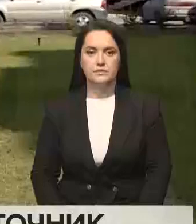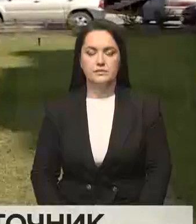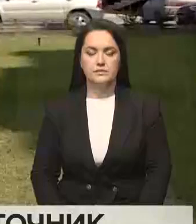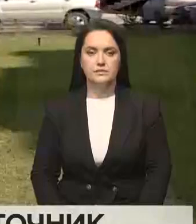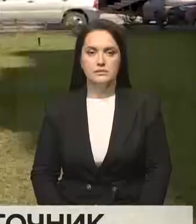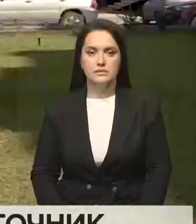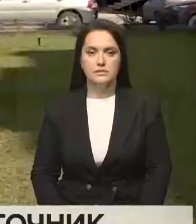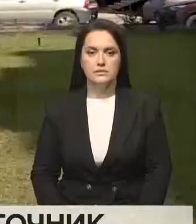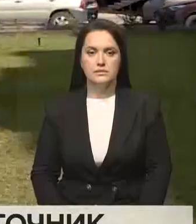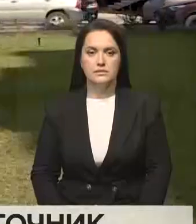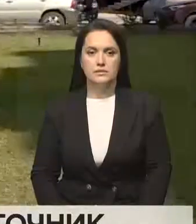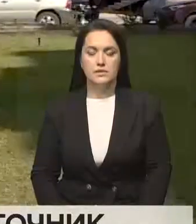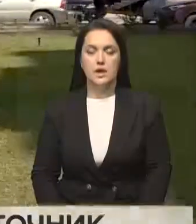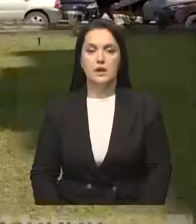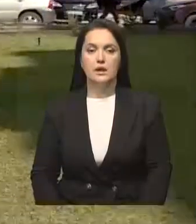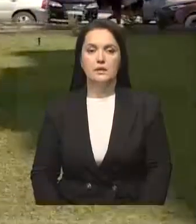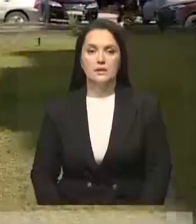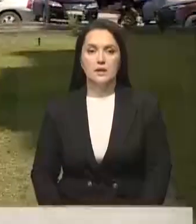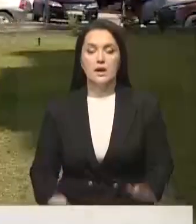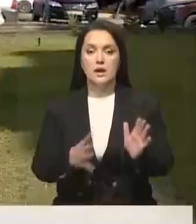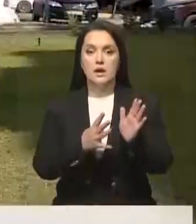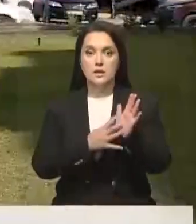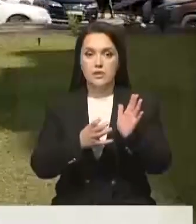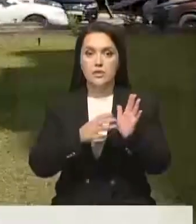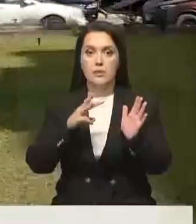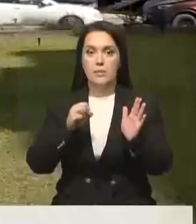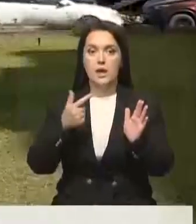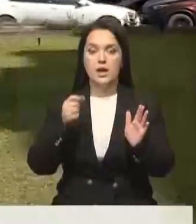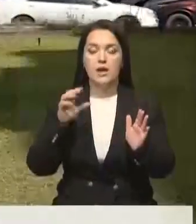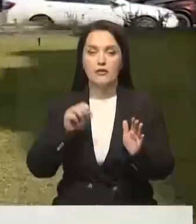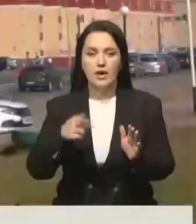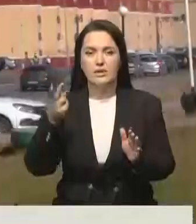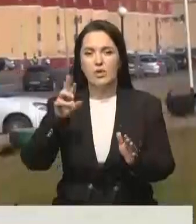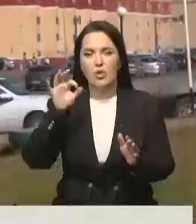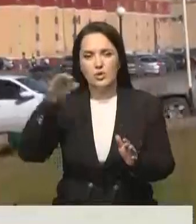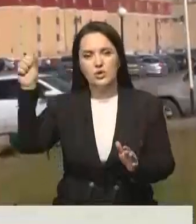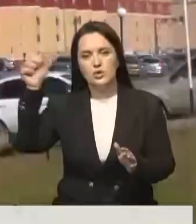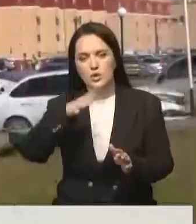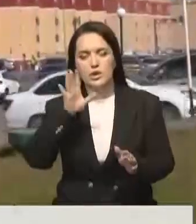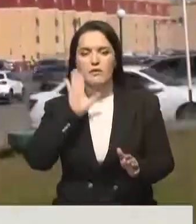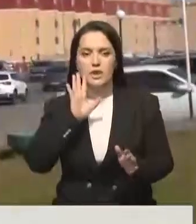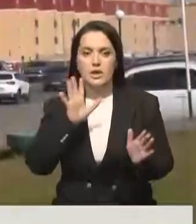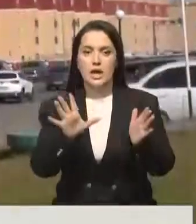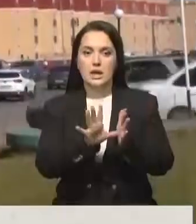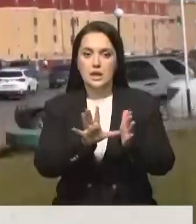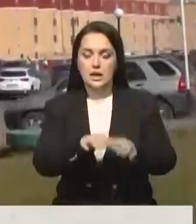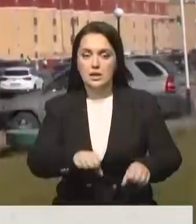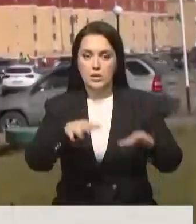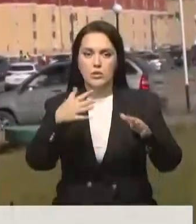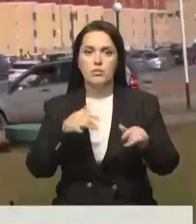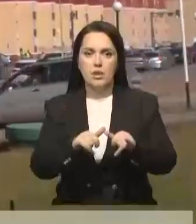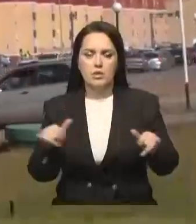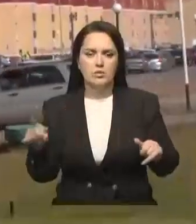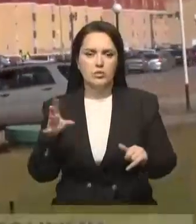Более 2900 мегаватт возобновляемой энергетики уже работает, мы и дальше развиваем. Но так как эта энергия является